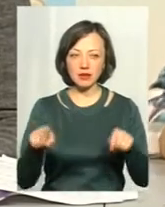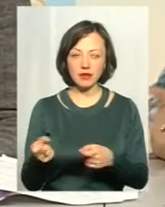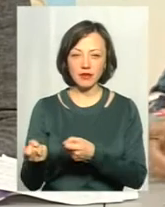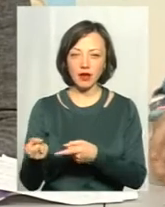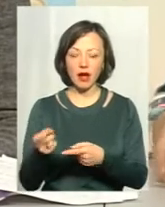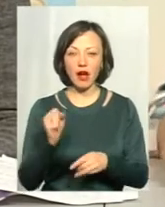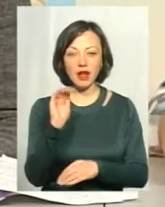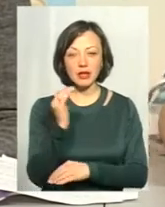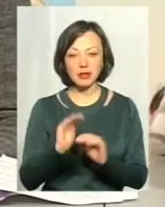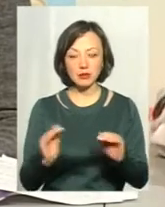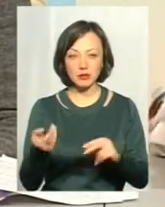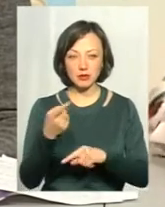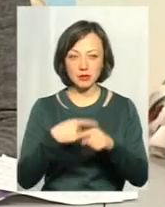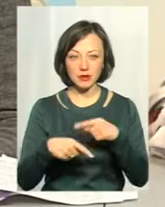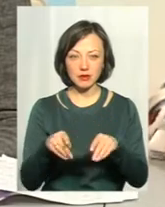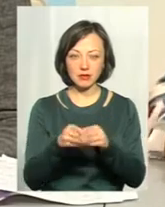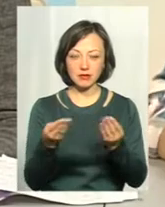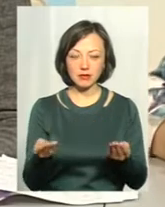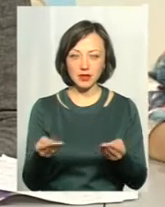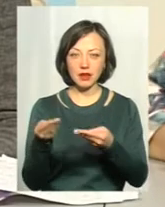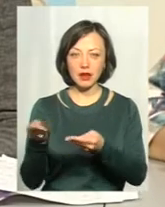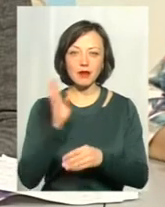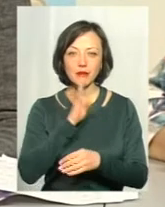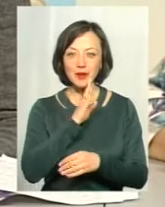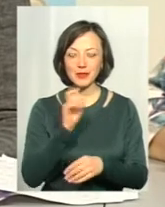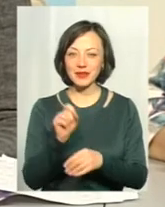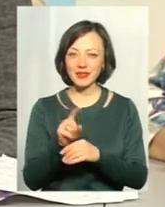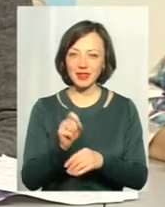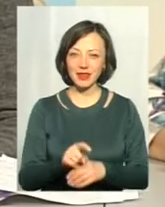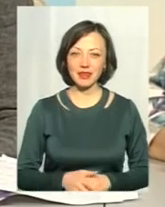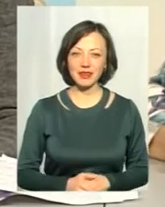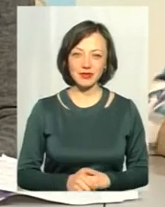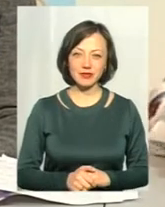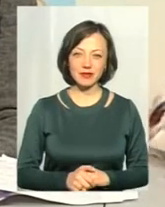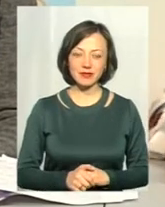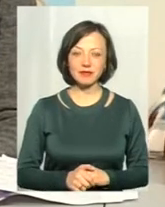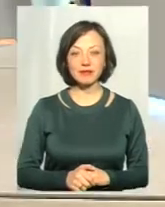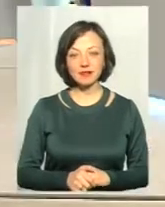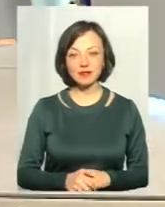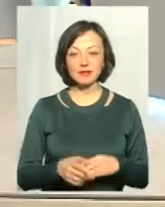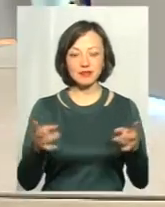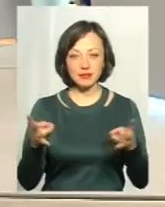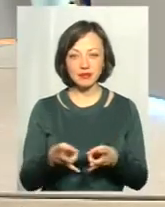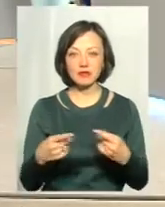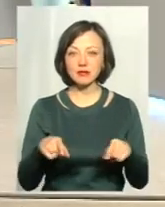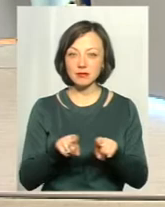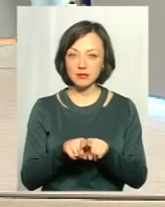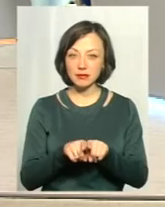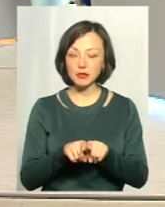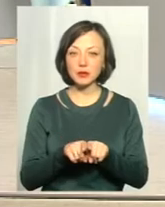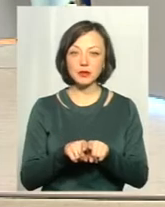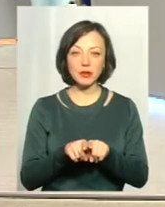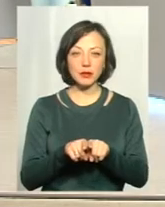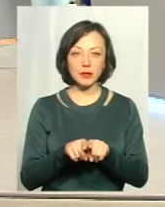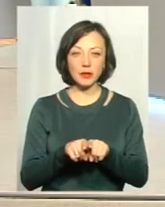викинула. Діти прийшли, листочок відкрили і дали мамі завдання. Тому потрібно їх також... Пані